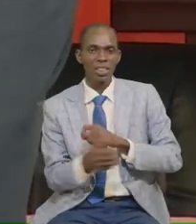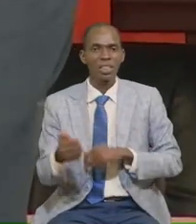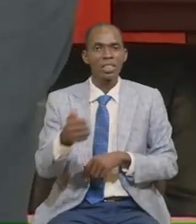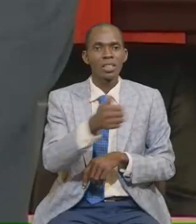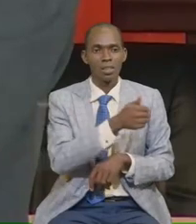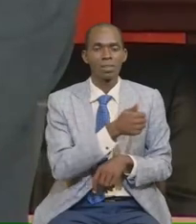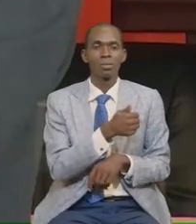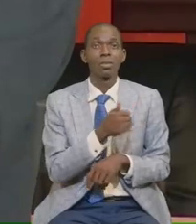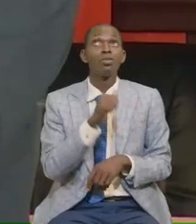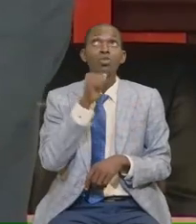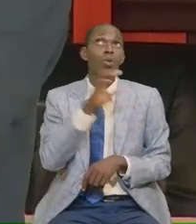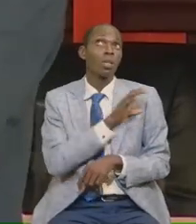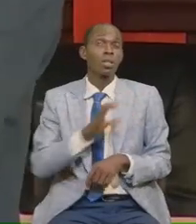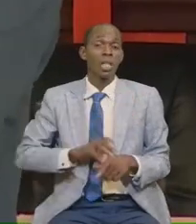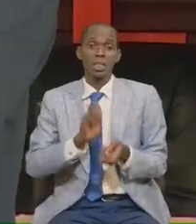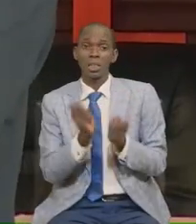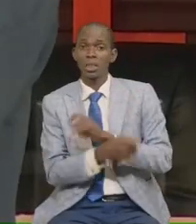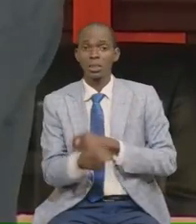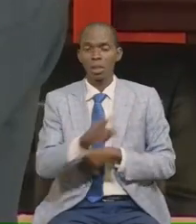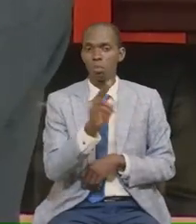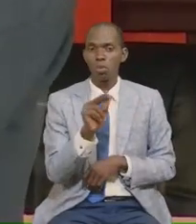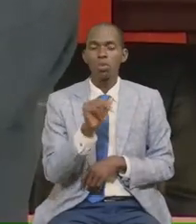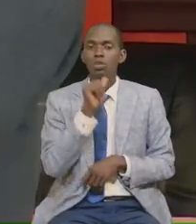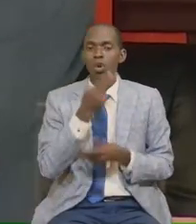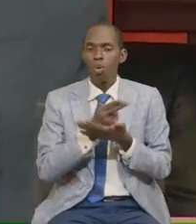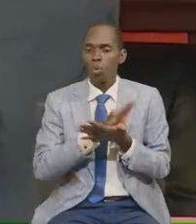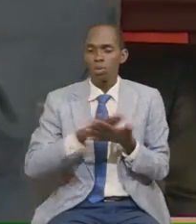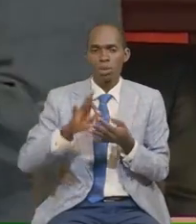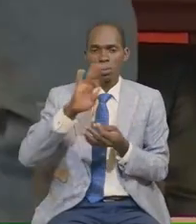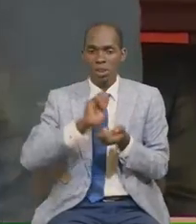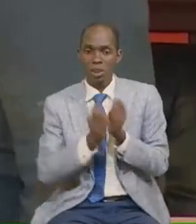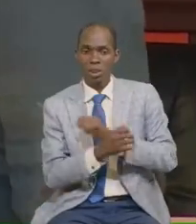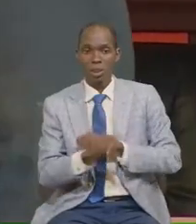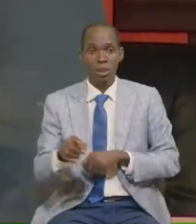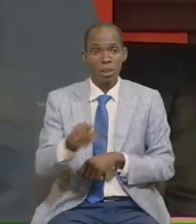a pas transformés, le Saint-Esprit ne les a pas transformés. Qui,